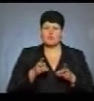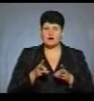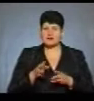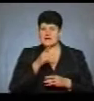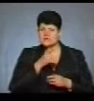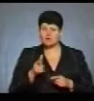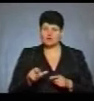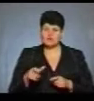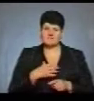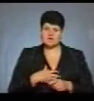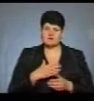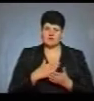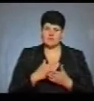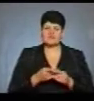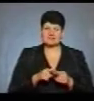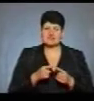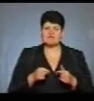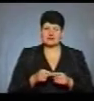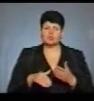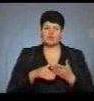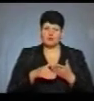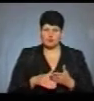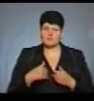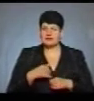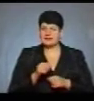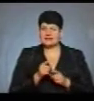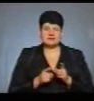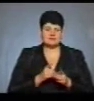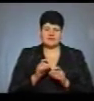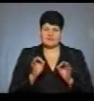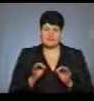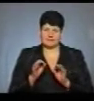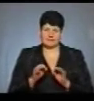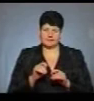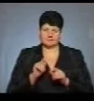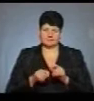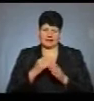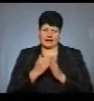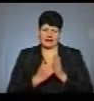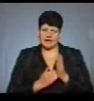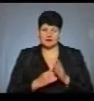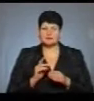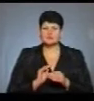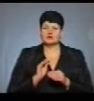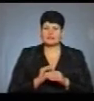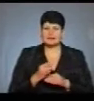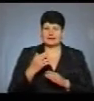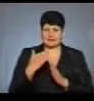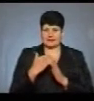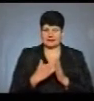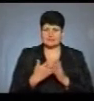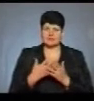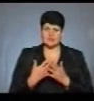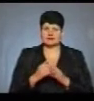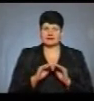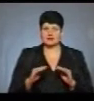сезон людям важливо мати такий вид допомоги. І ми не змінювали ніяких критеріїв. Навпаки, ми додали кілька критерій,